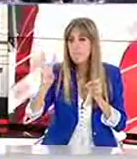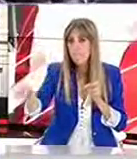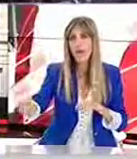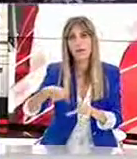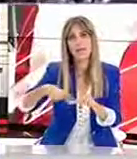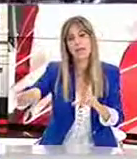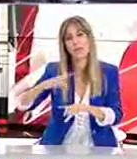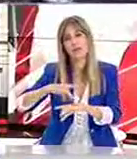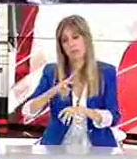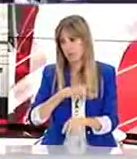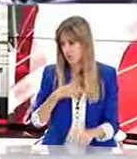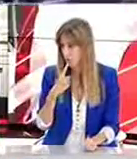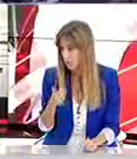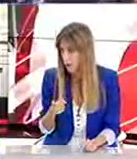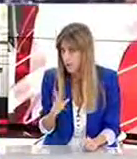Καλά τα είπα.